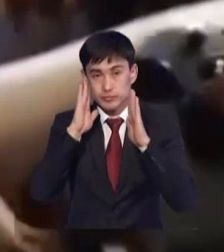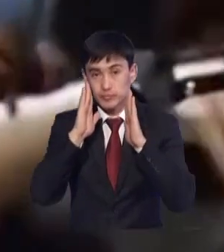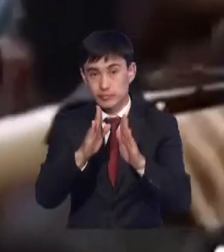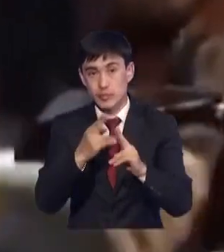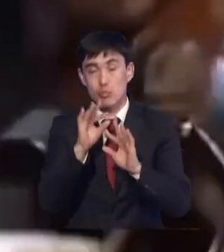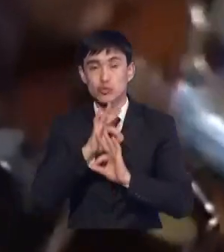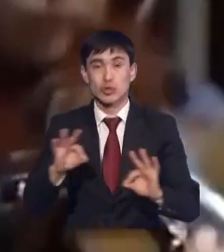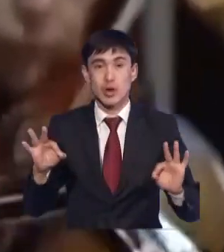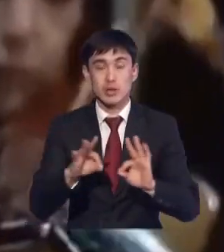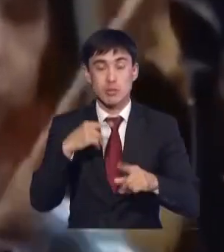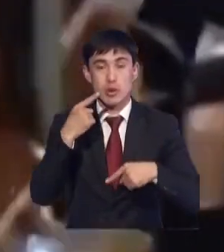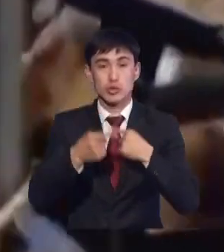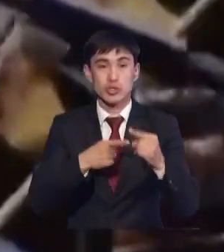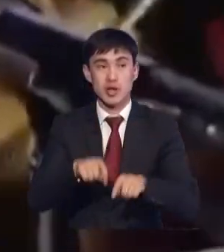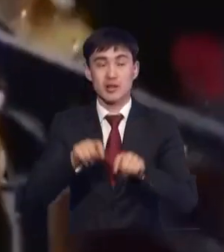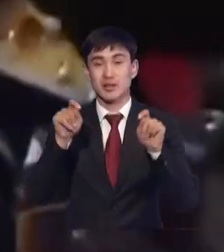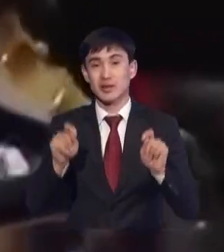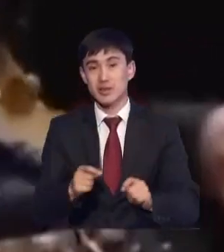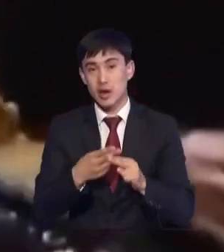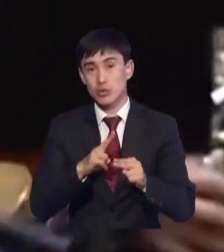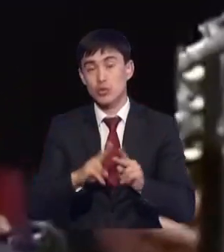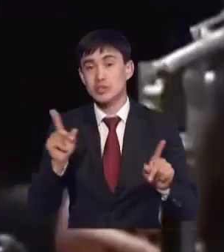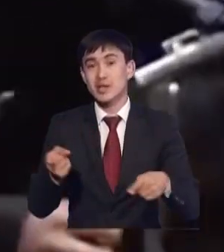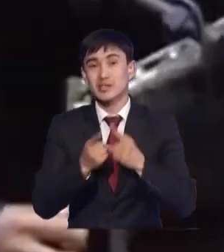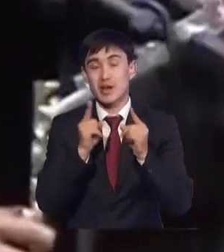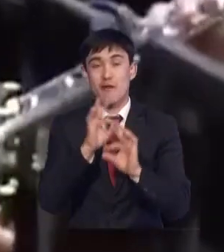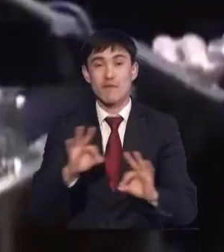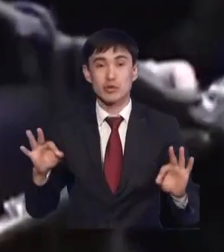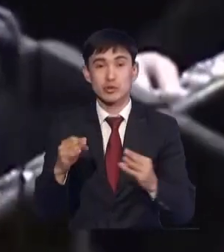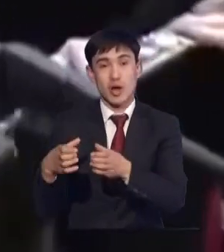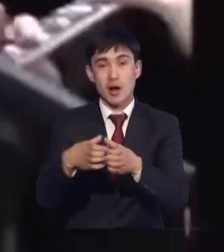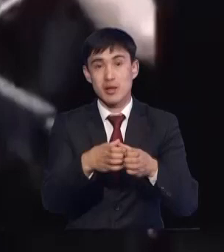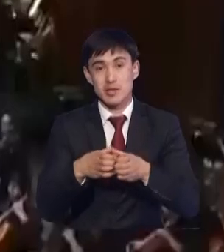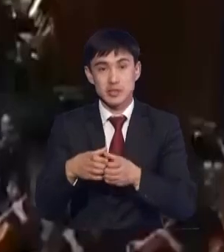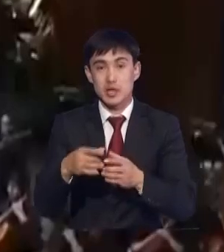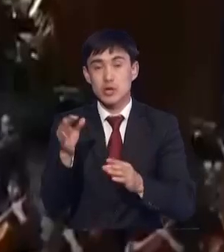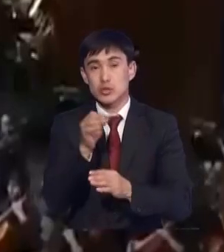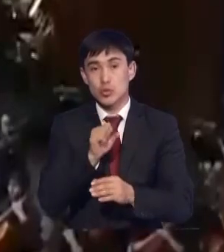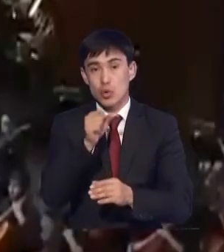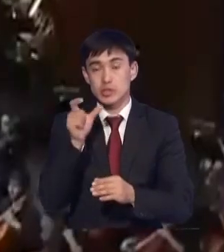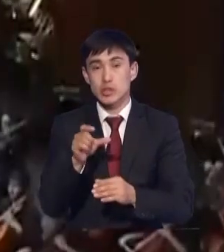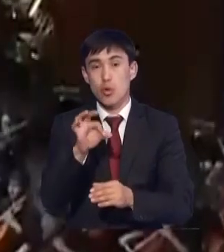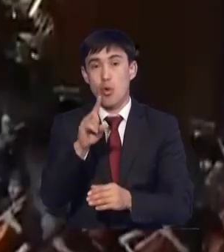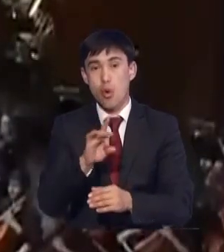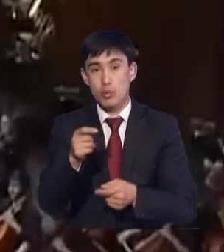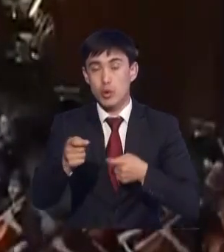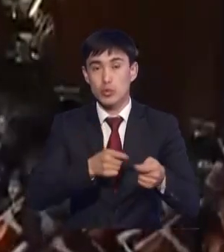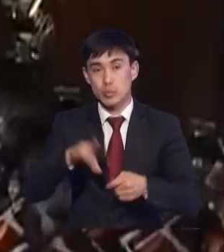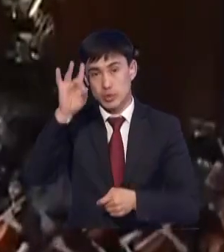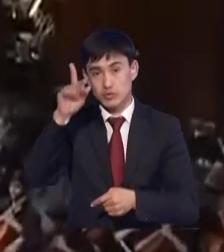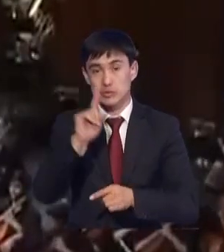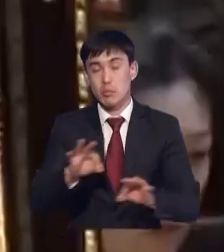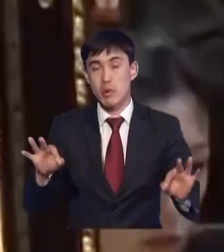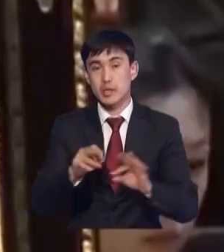музыкальных приключений и открытий которую создали симфонический оркестр солисты и хор под руководством прославленного